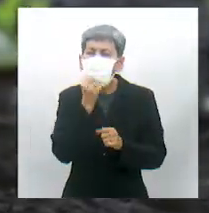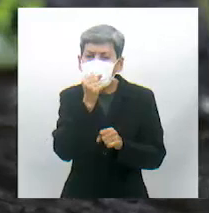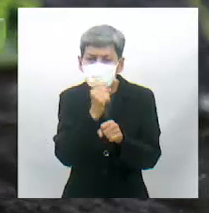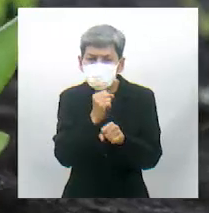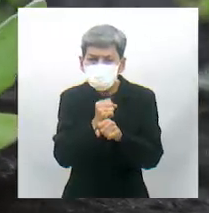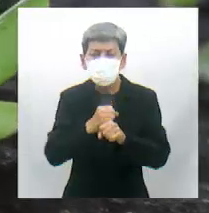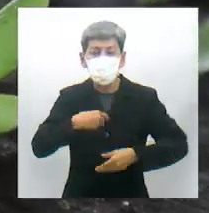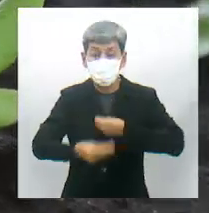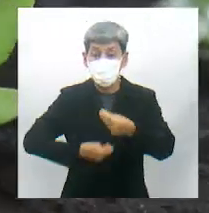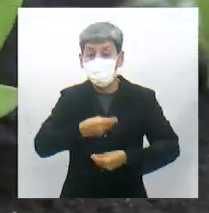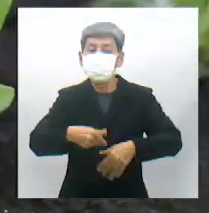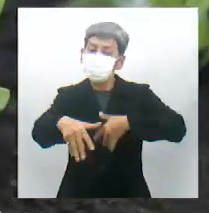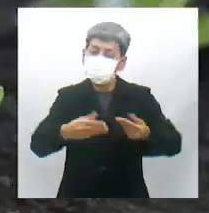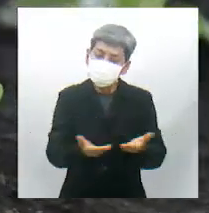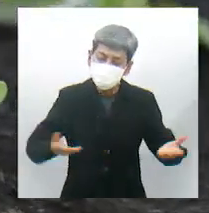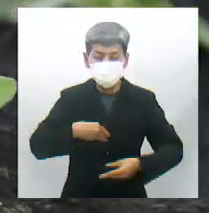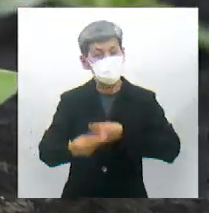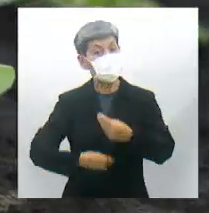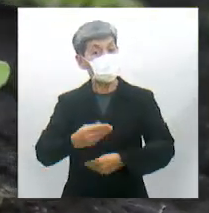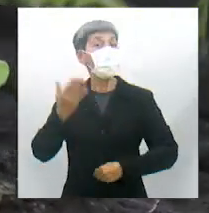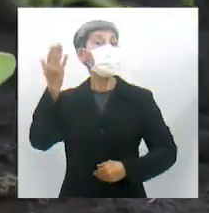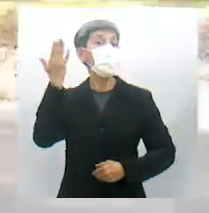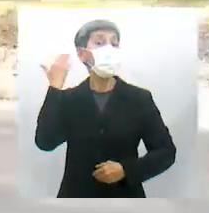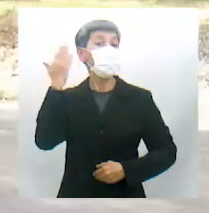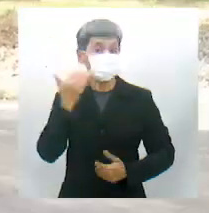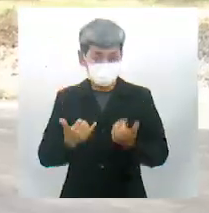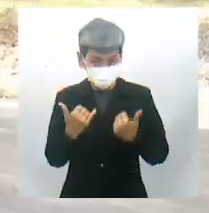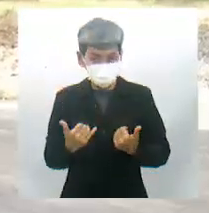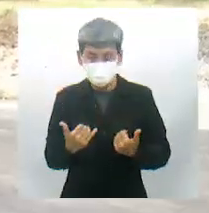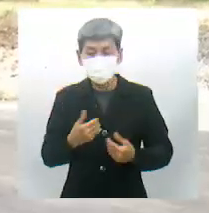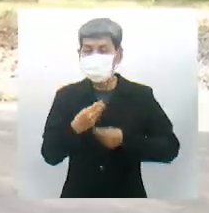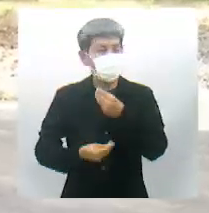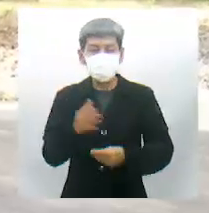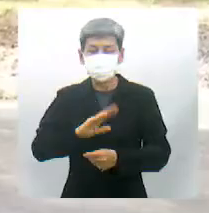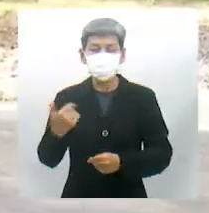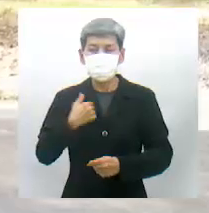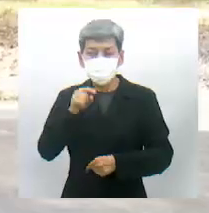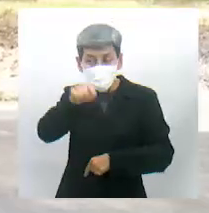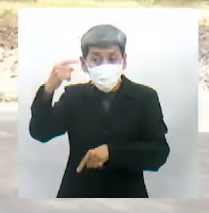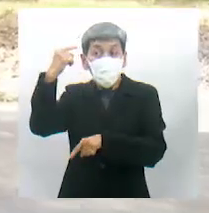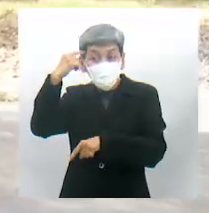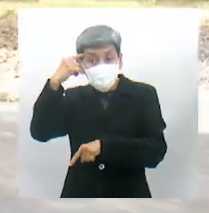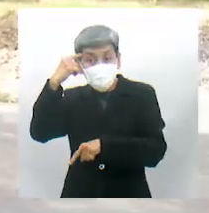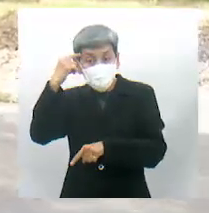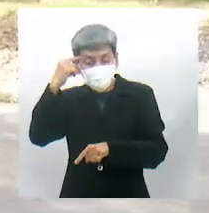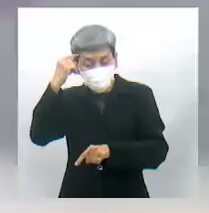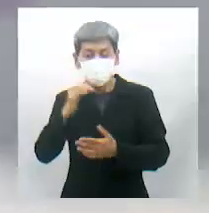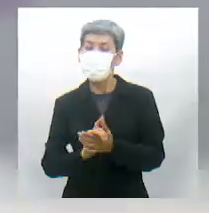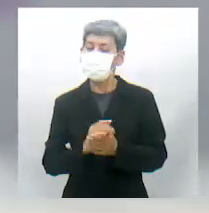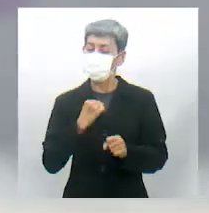กรถขายตามชุมชนตามตลาดนัดก็เมื่อก่อนนะครับตอนนี้เราไม่ต้องไปเดินขายละมีคนรู้ของฟาร์ม